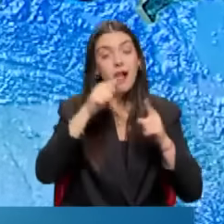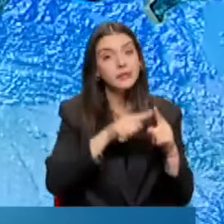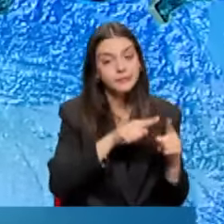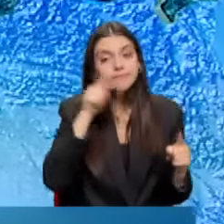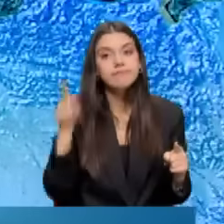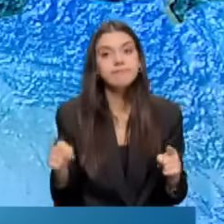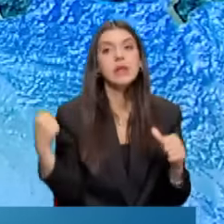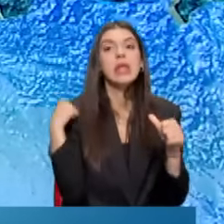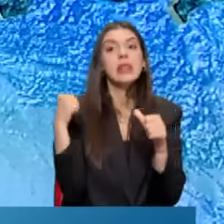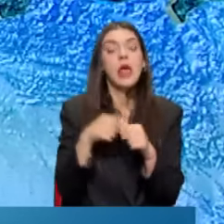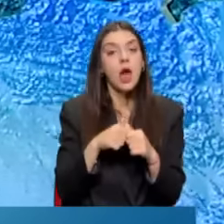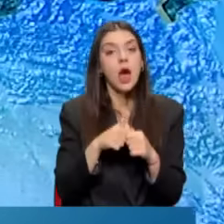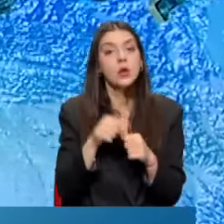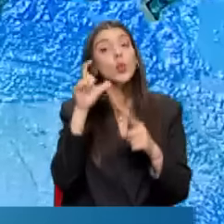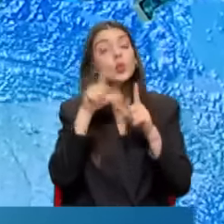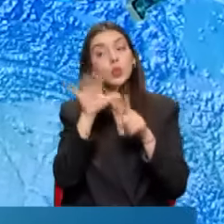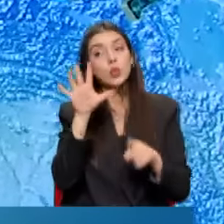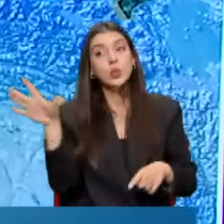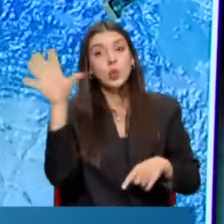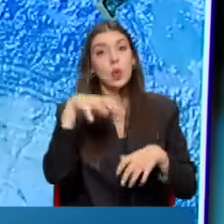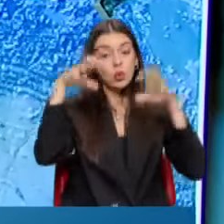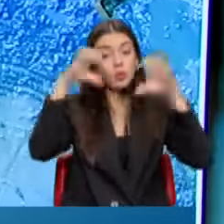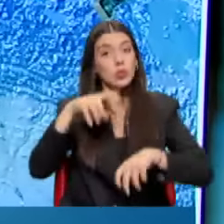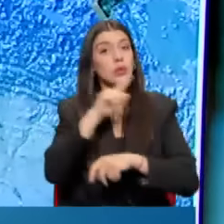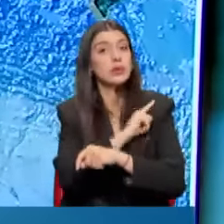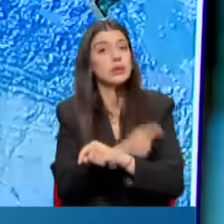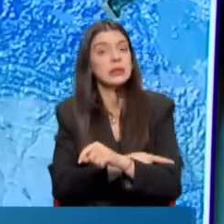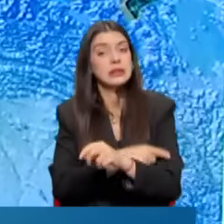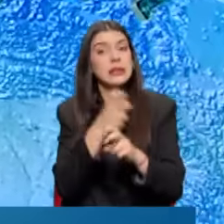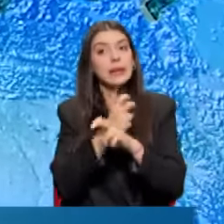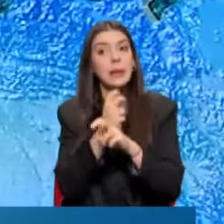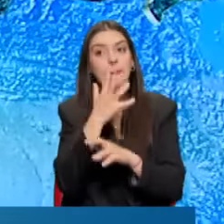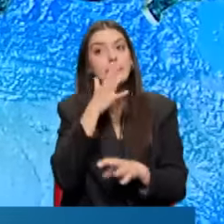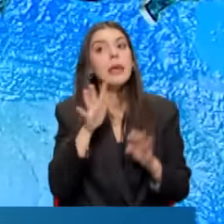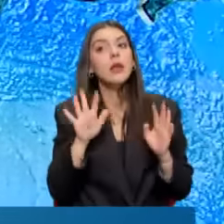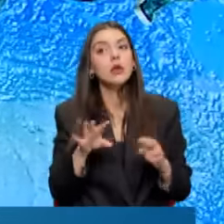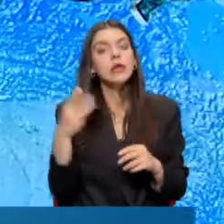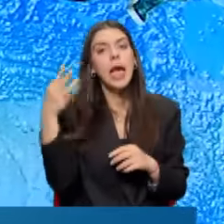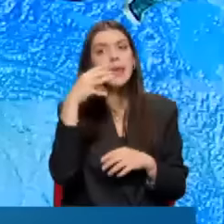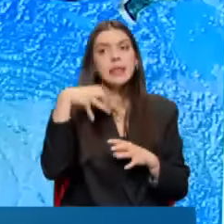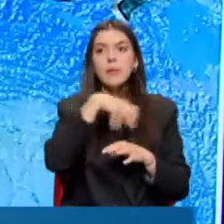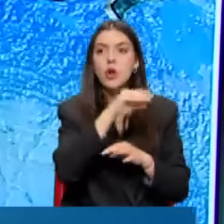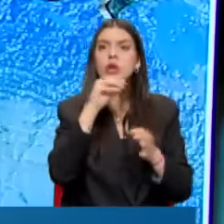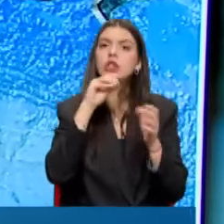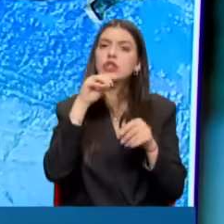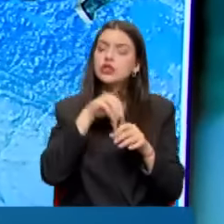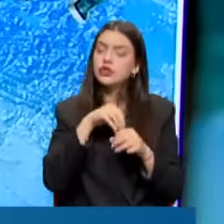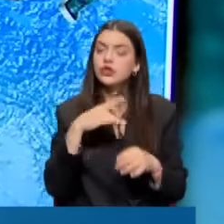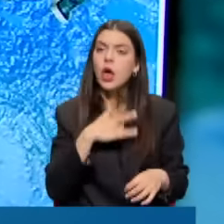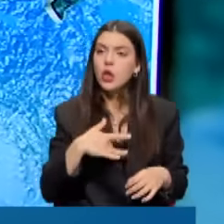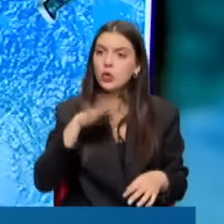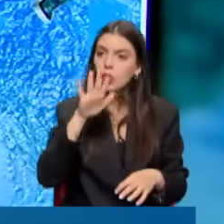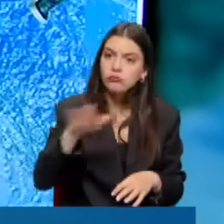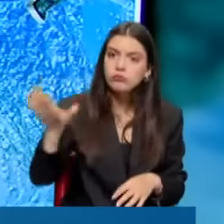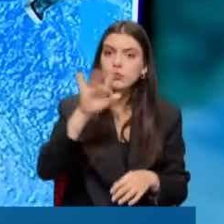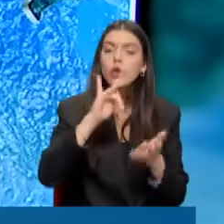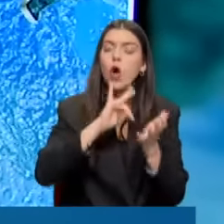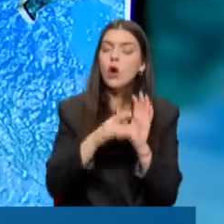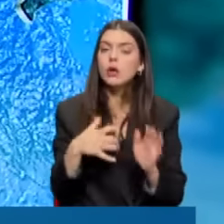yine doğuda kuvvetli sağanak yağış riski devam edecek Ege bölgesinin iç kesimlerinde ve Orta Anadolu'da da yarın